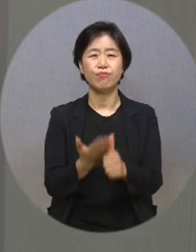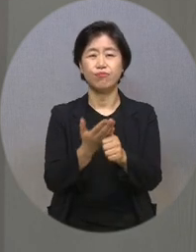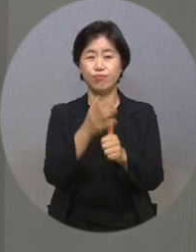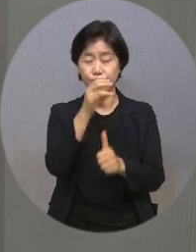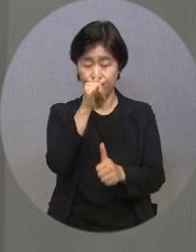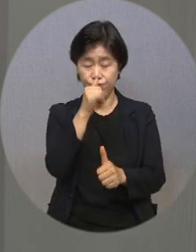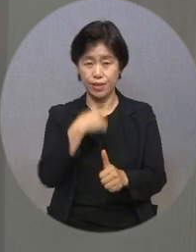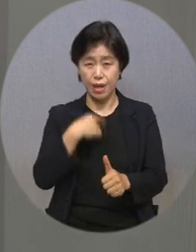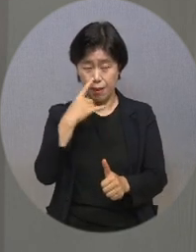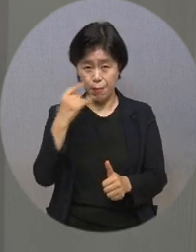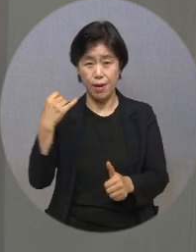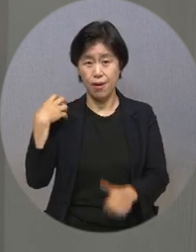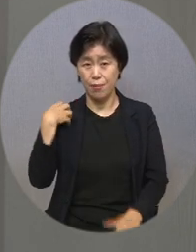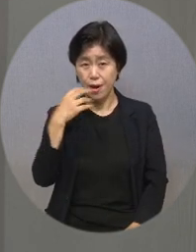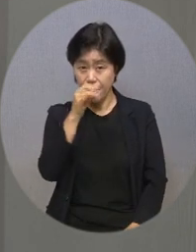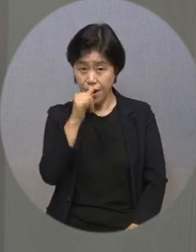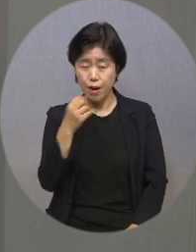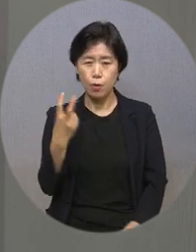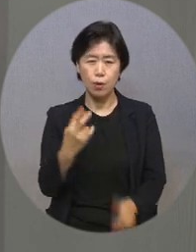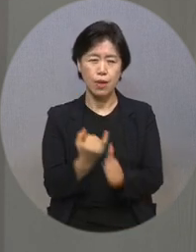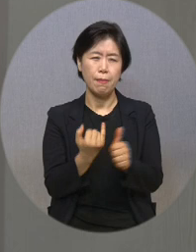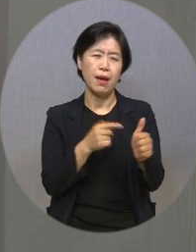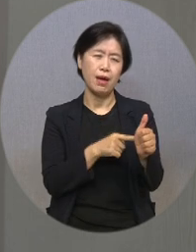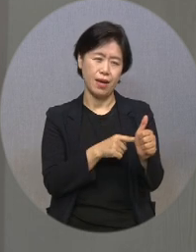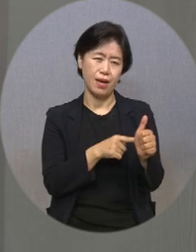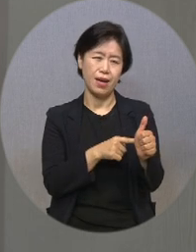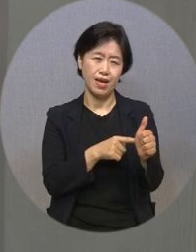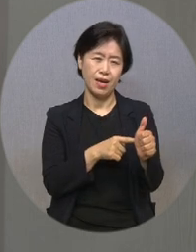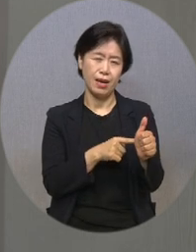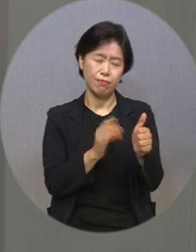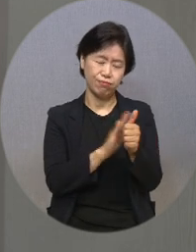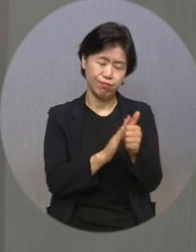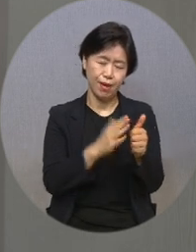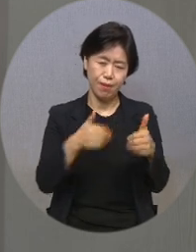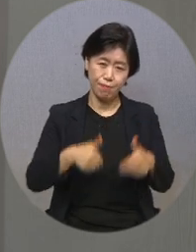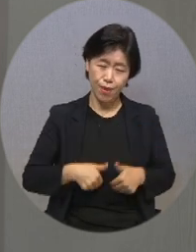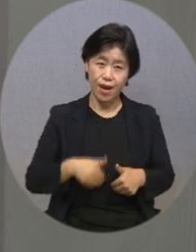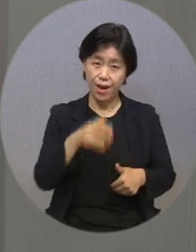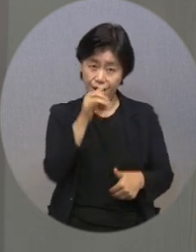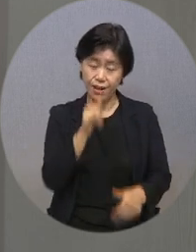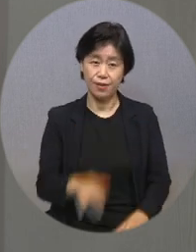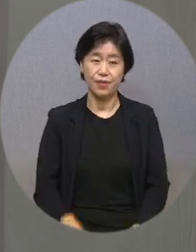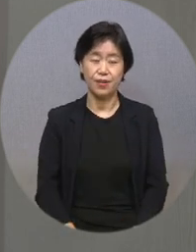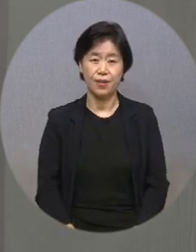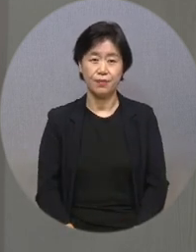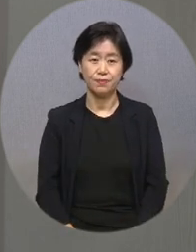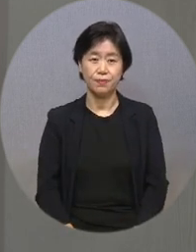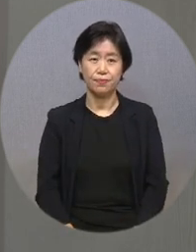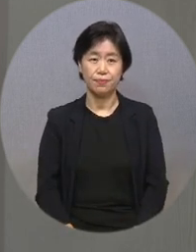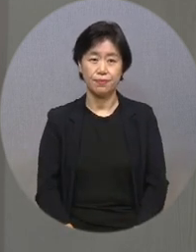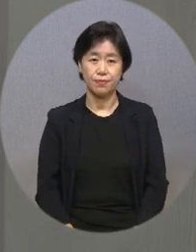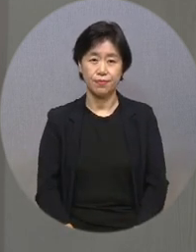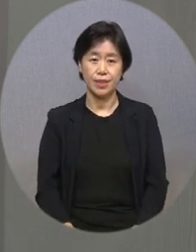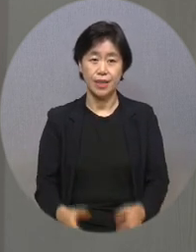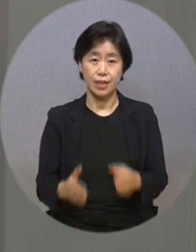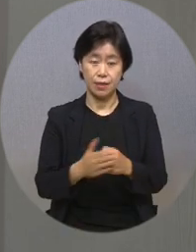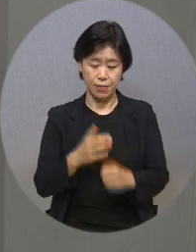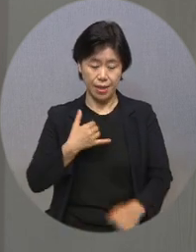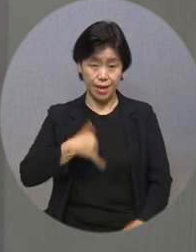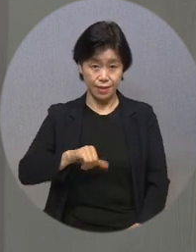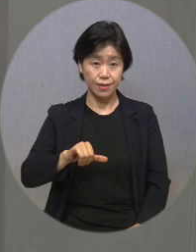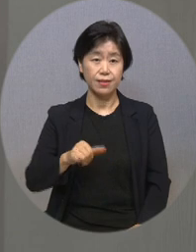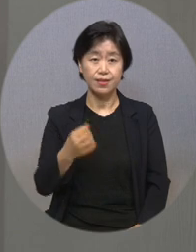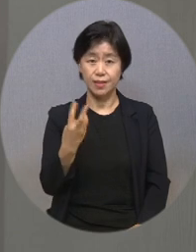이제 또 남편이 엄마. 또 있고 네. 있다 보니까 네. 제가 새 자녀를